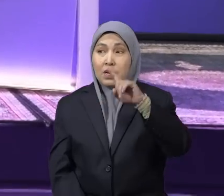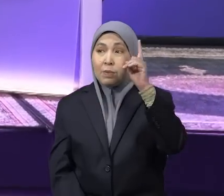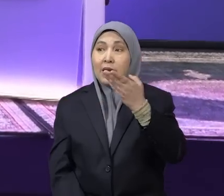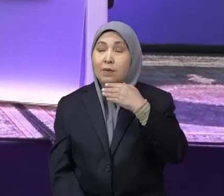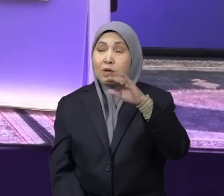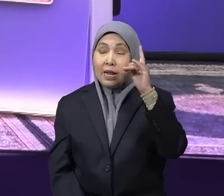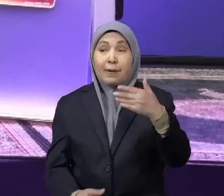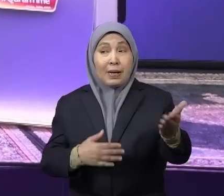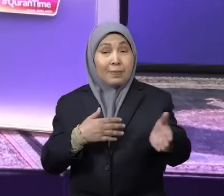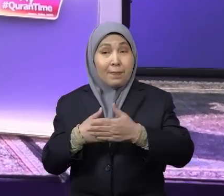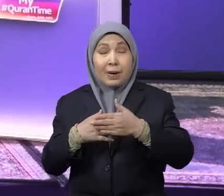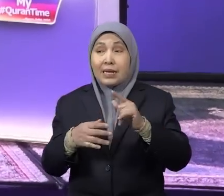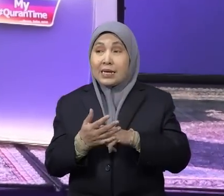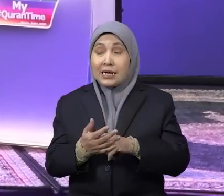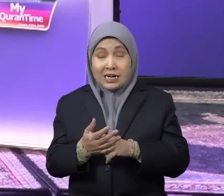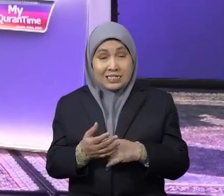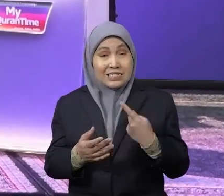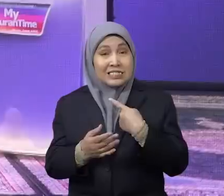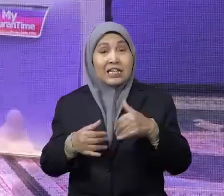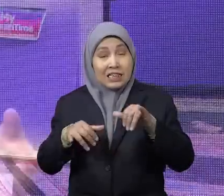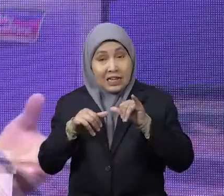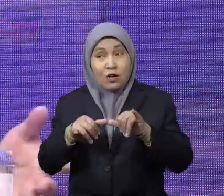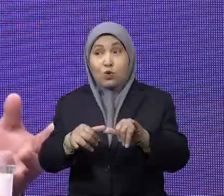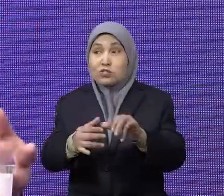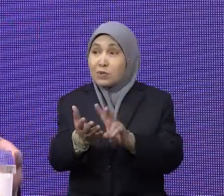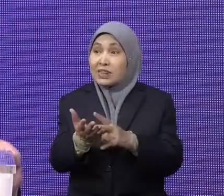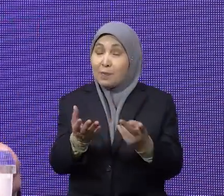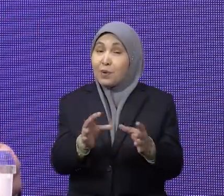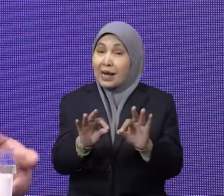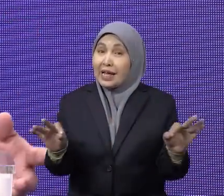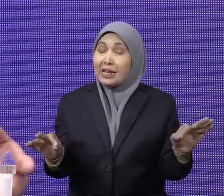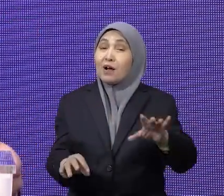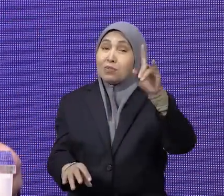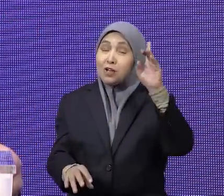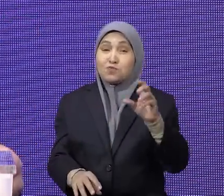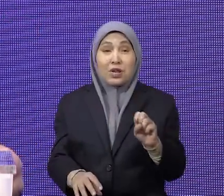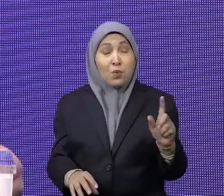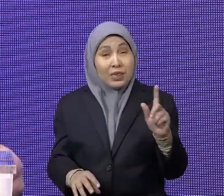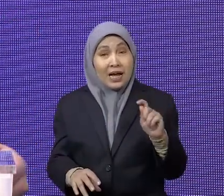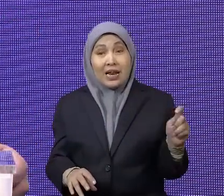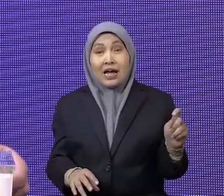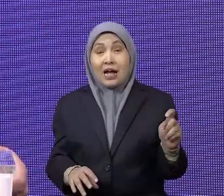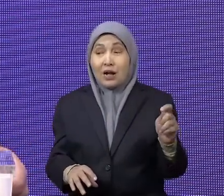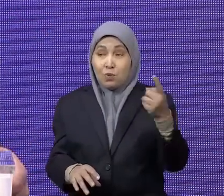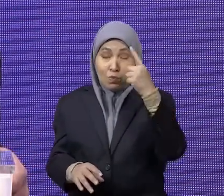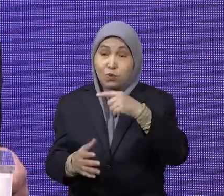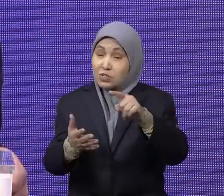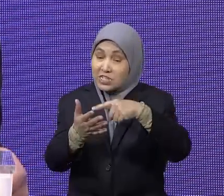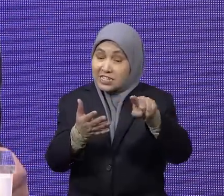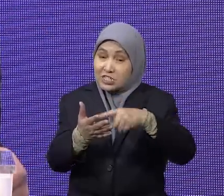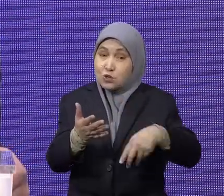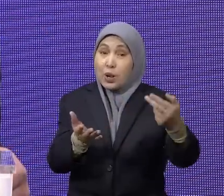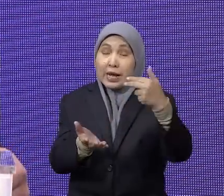Bismillahirrahmanirrahim. Alhamdulillah kita kembali balik kepada lapangan untuk kita terus mentadabburkan ayat-ayat Allah Subhanahu Wa Taala bagi sesi ulang kaji